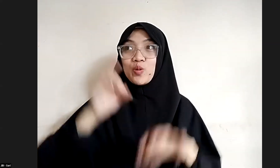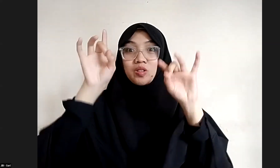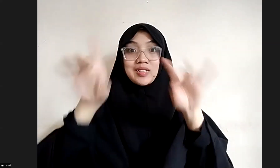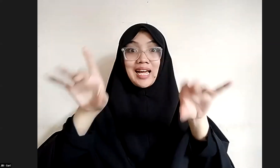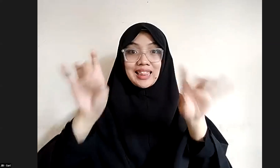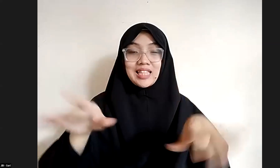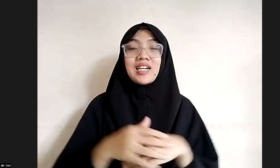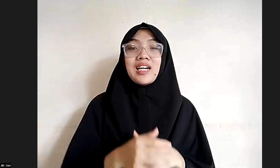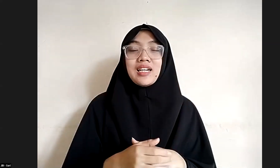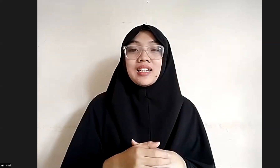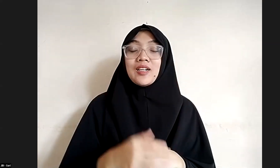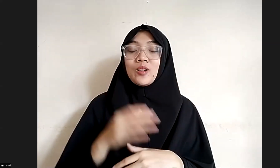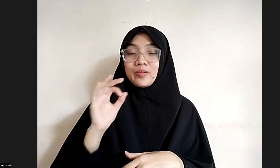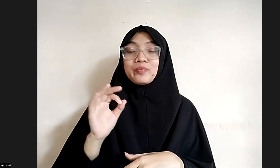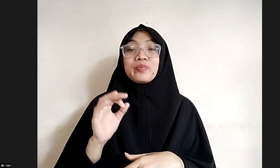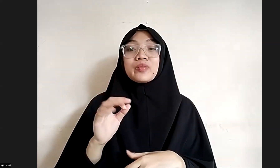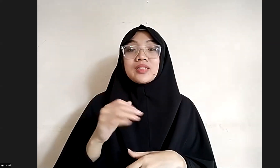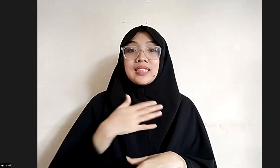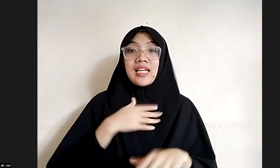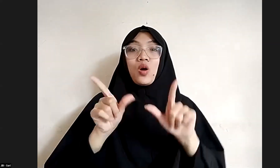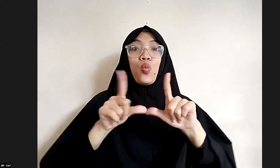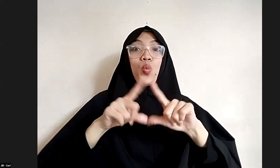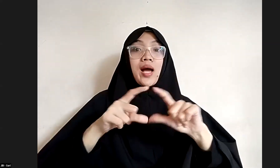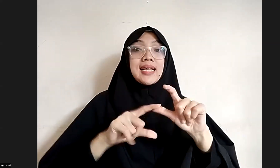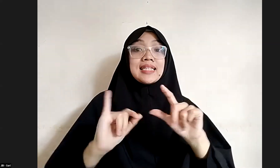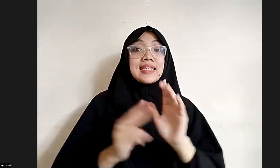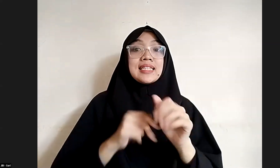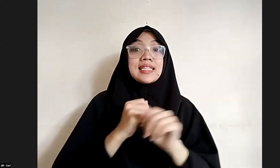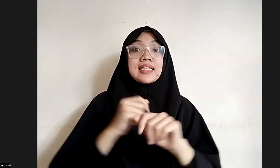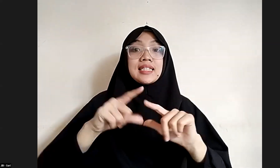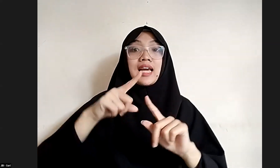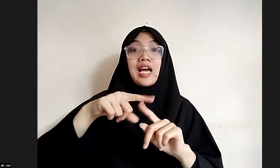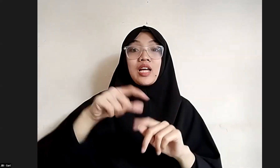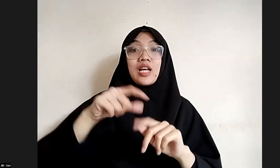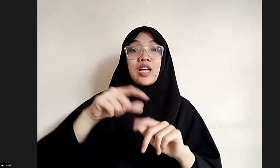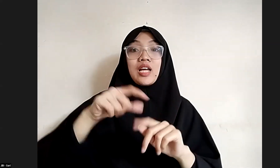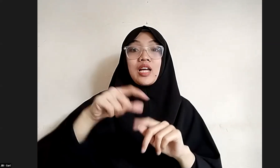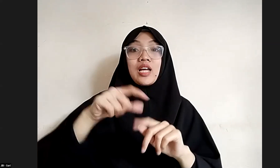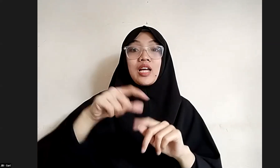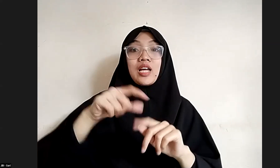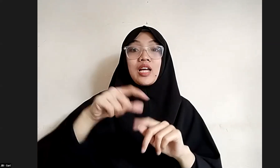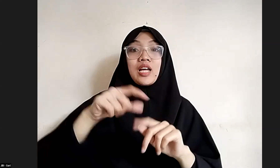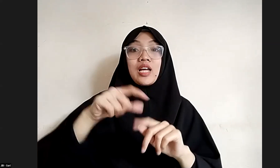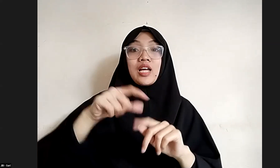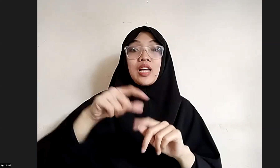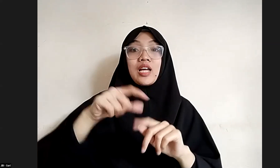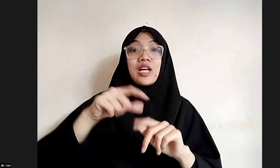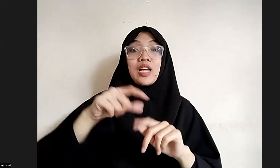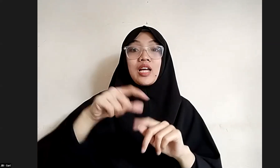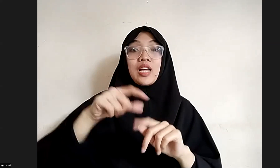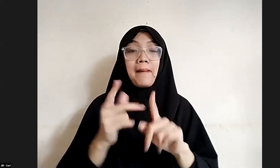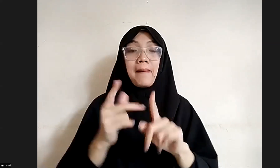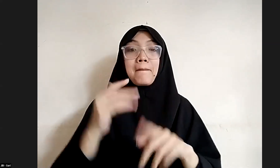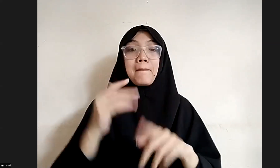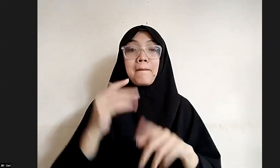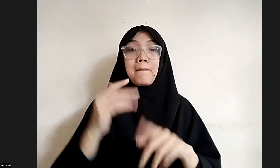Salam. Ya, saya Wasingatu Zakia. Biasanya dipanggil Zakia, Ibu. Ibu Zakia ya. Ya, kalau